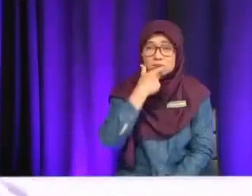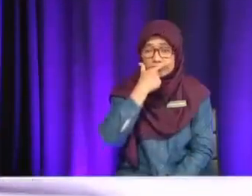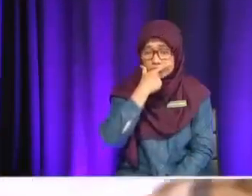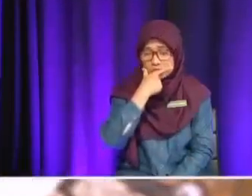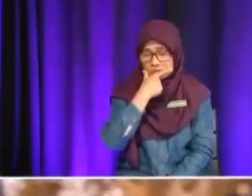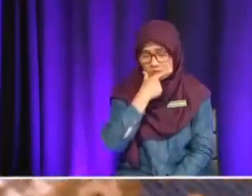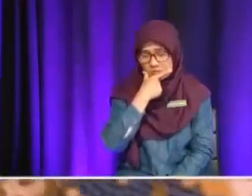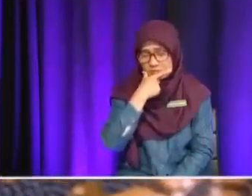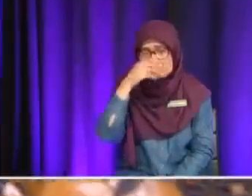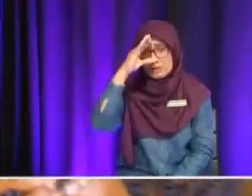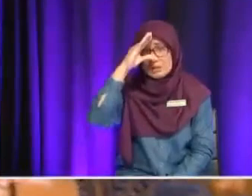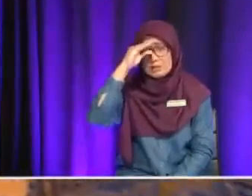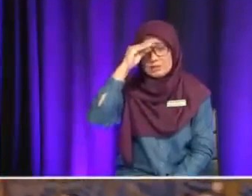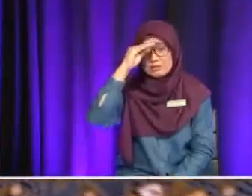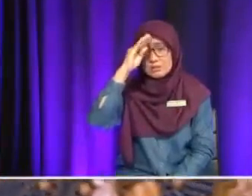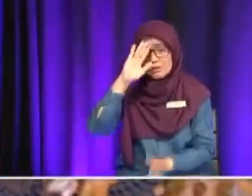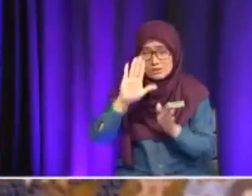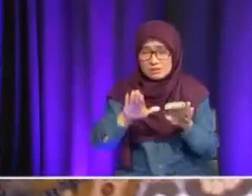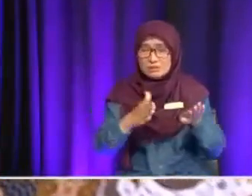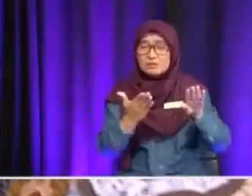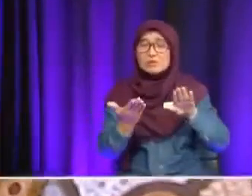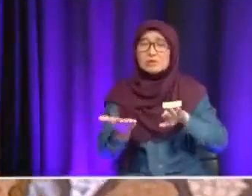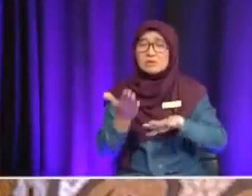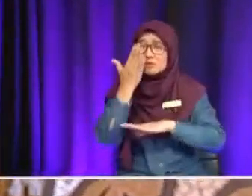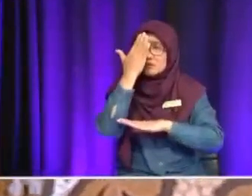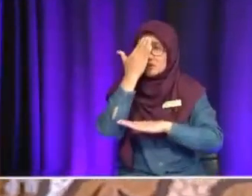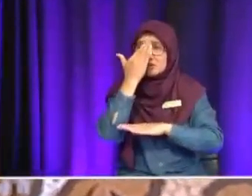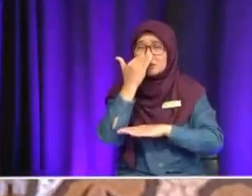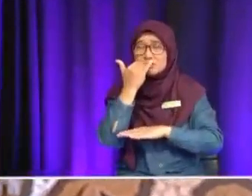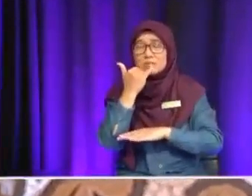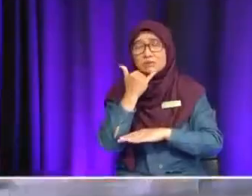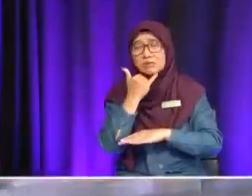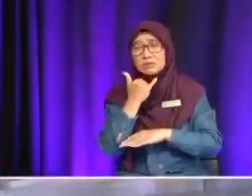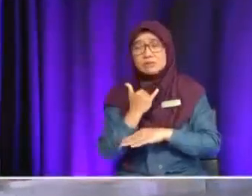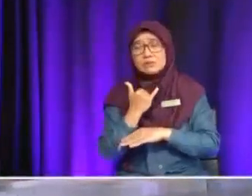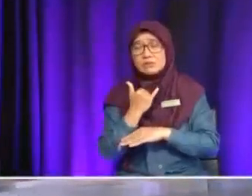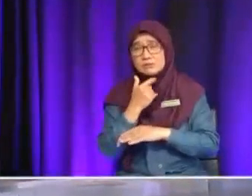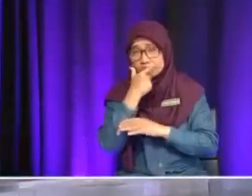Ya Allah, Abah pergi tinggalkan adik. Kenapa, Abah?